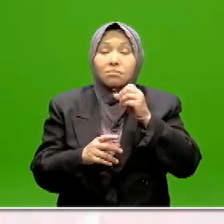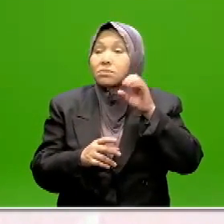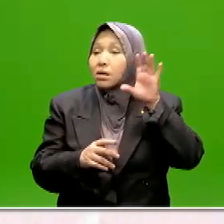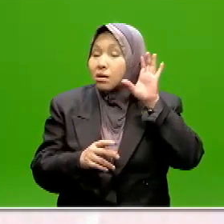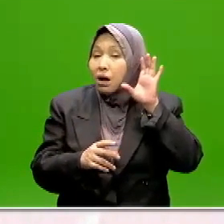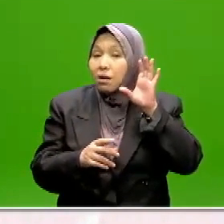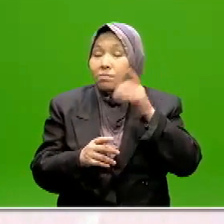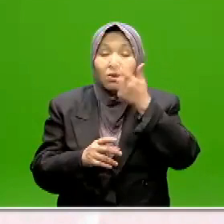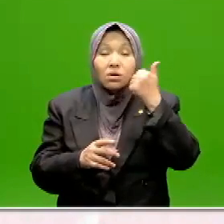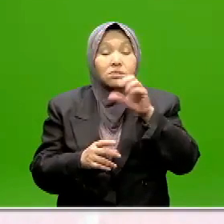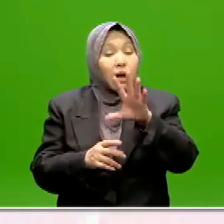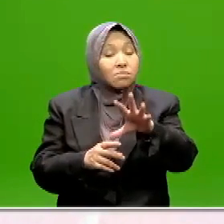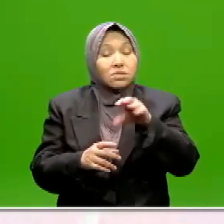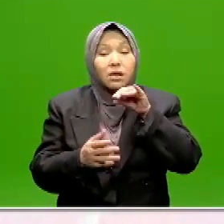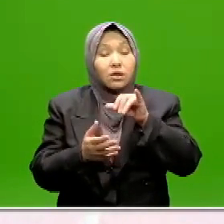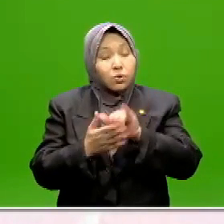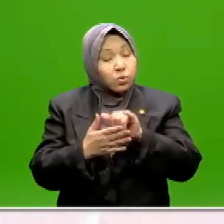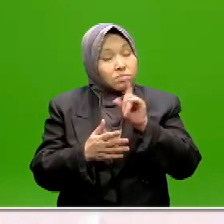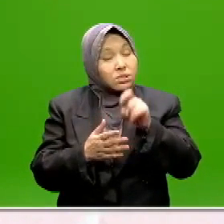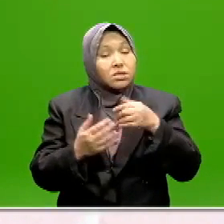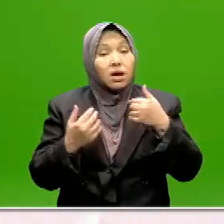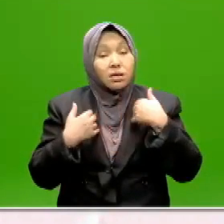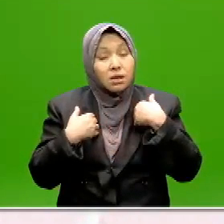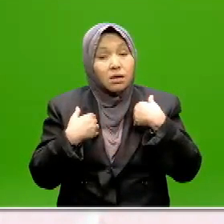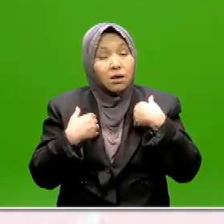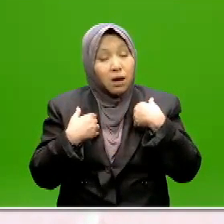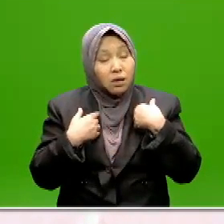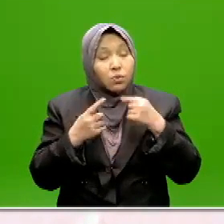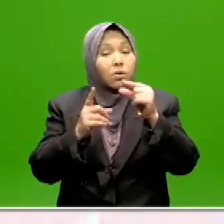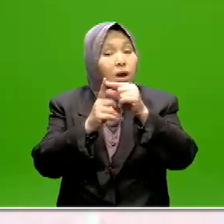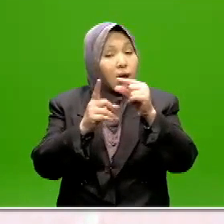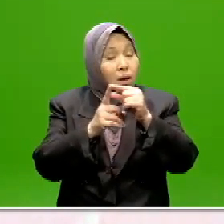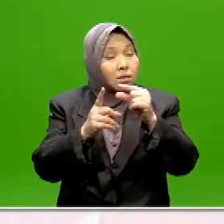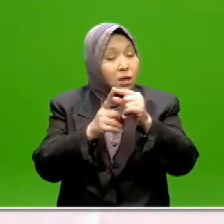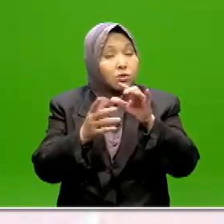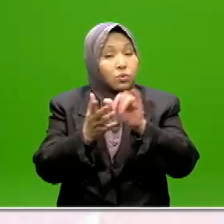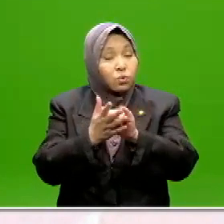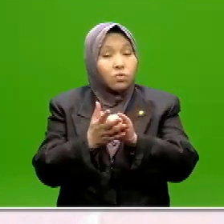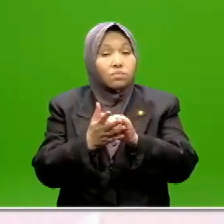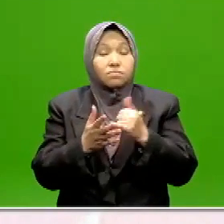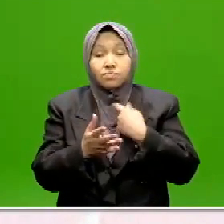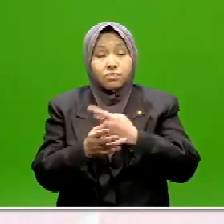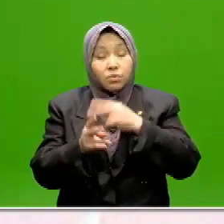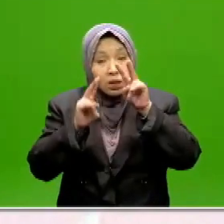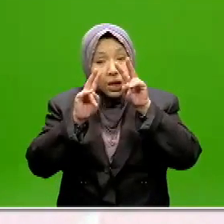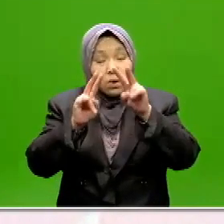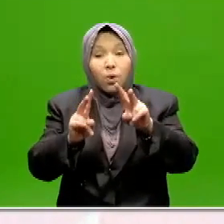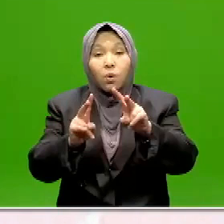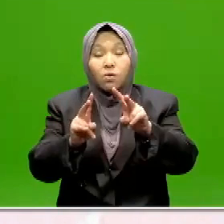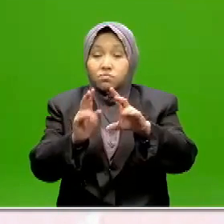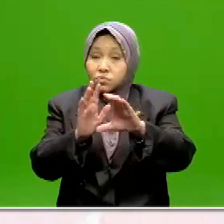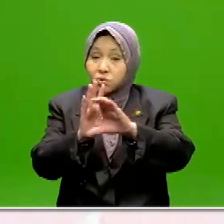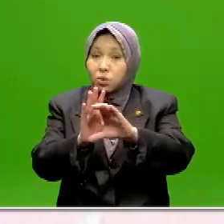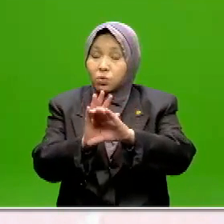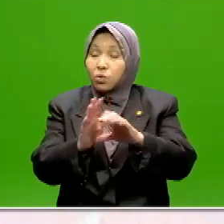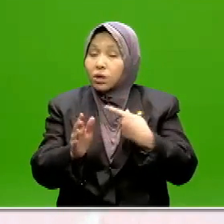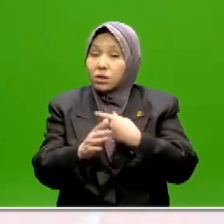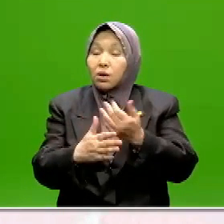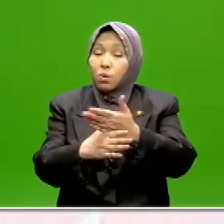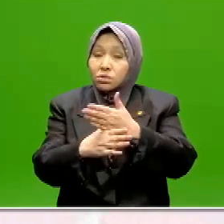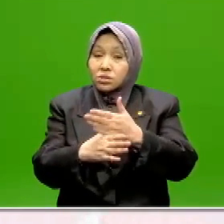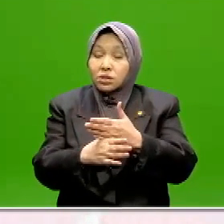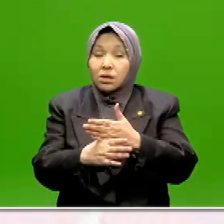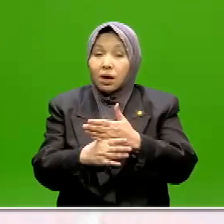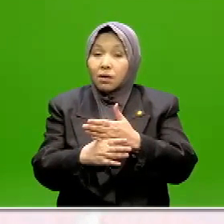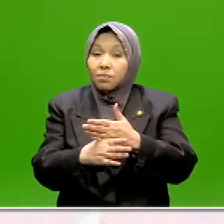habis satu kenada itu kalian kesempurnaan k5hd satu film yang kita tengok contoh dia yang kita leukosit Karena